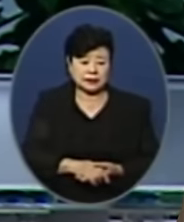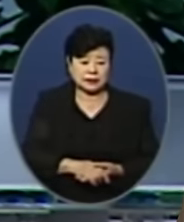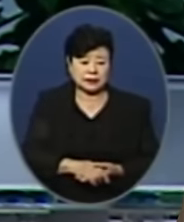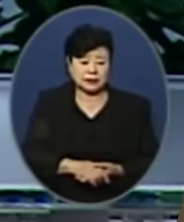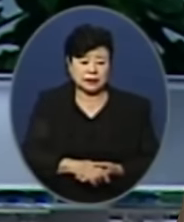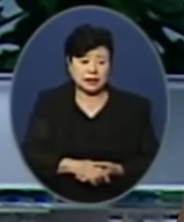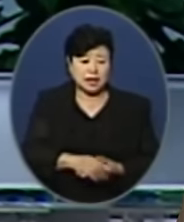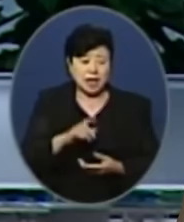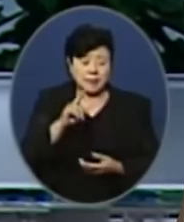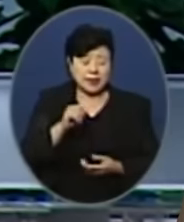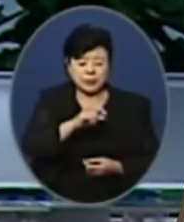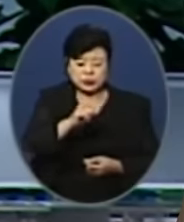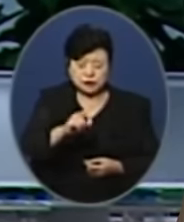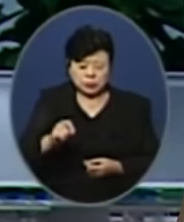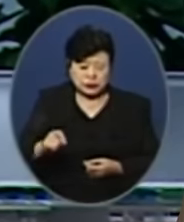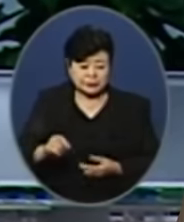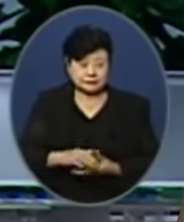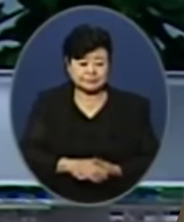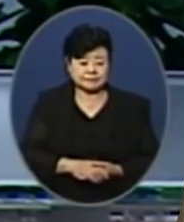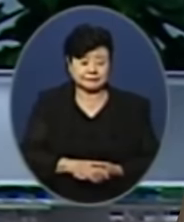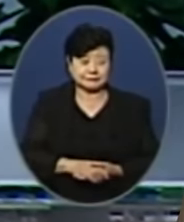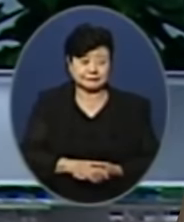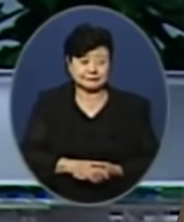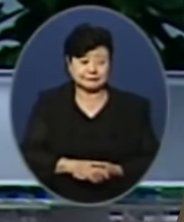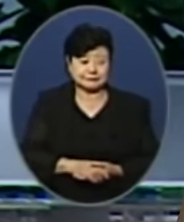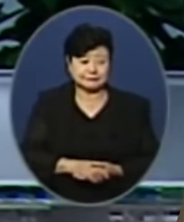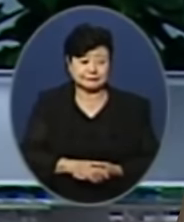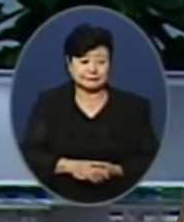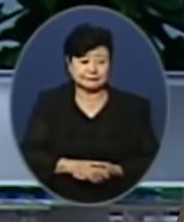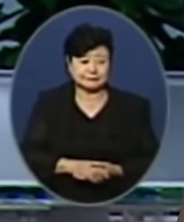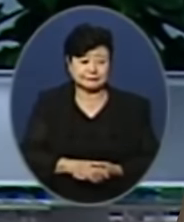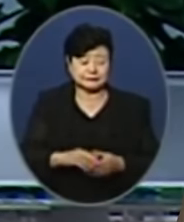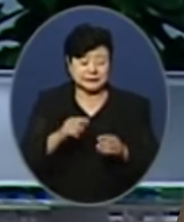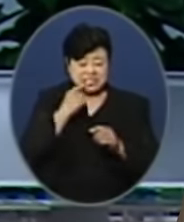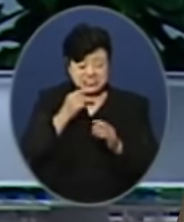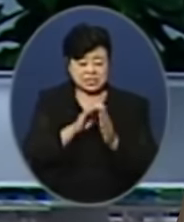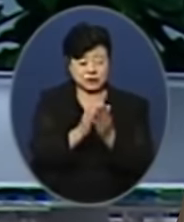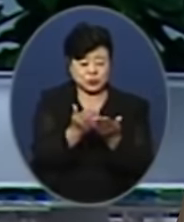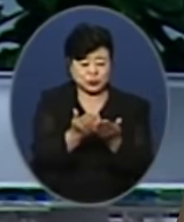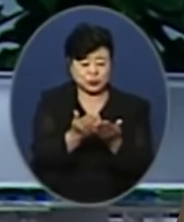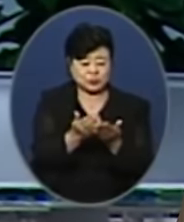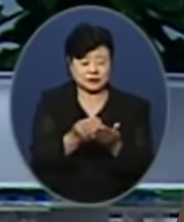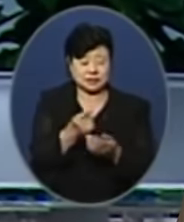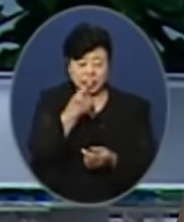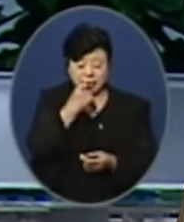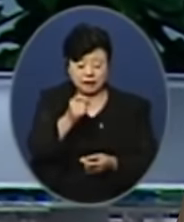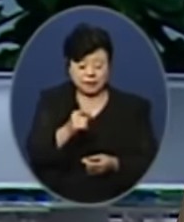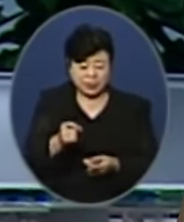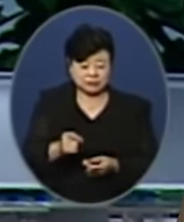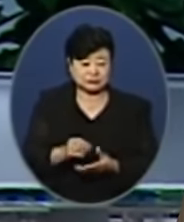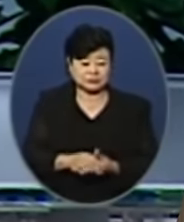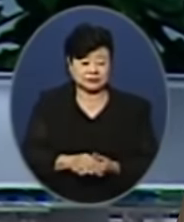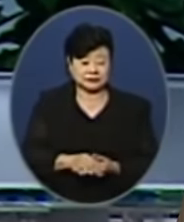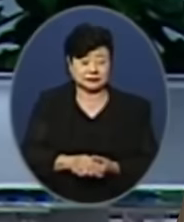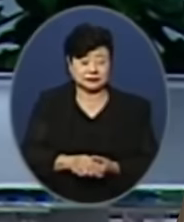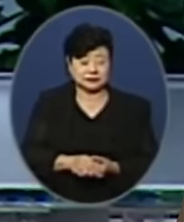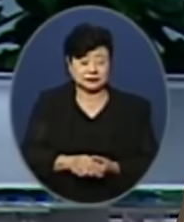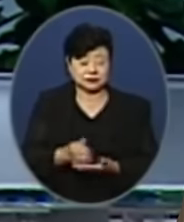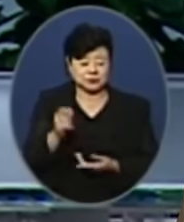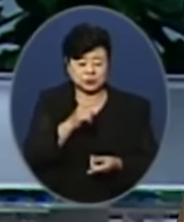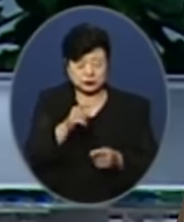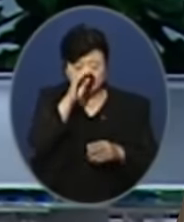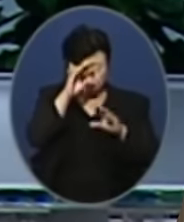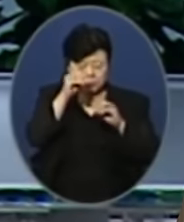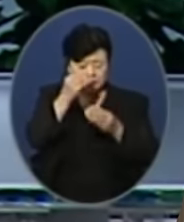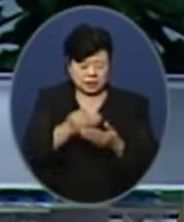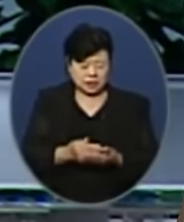나도 이거 만분을 써볼까 그래서 노트를 구해서 연필을 하고 가져서 제가 채찍에